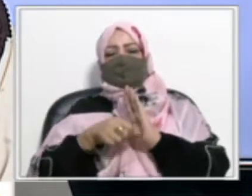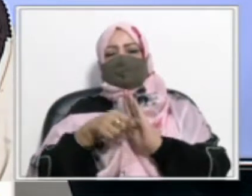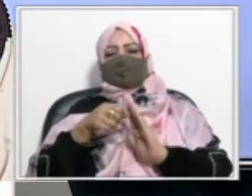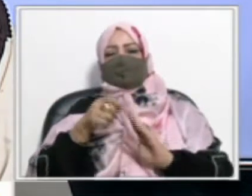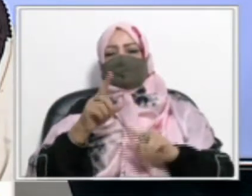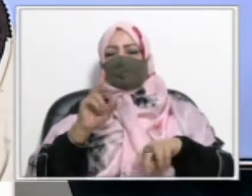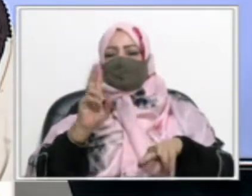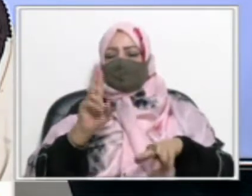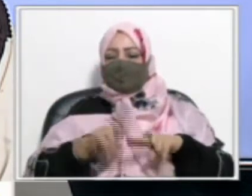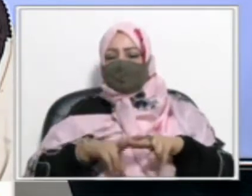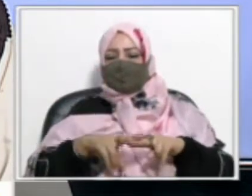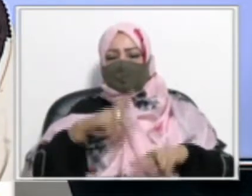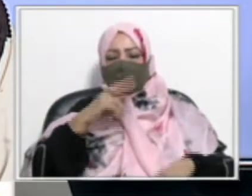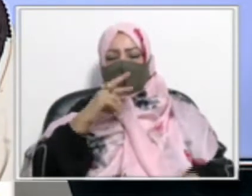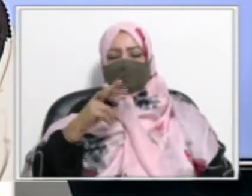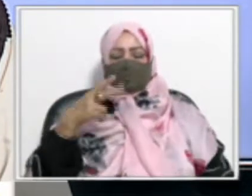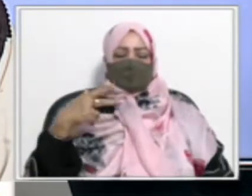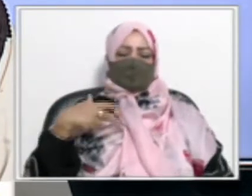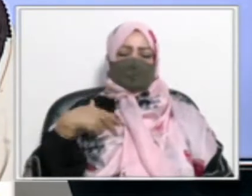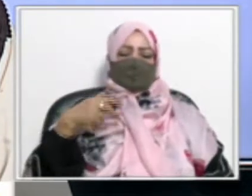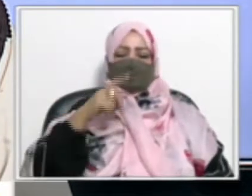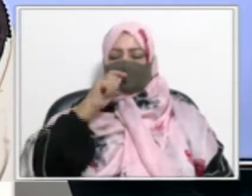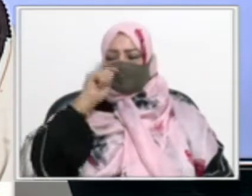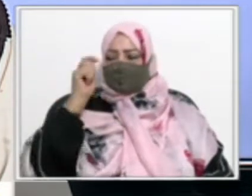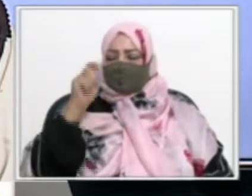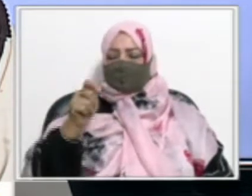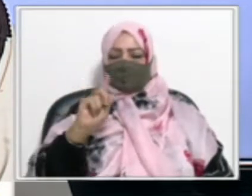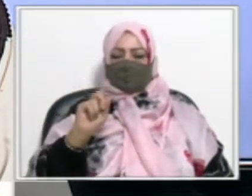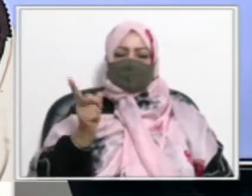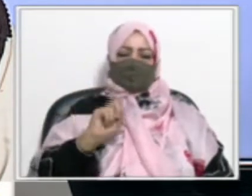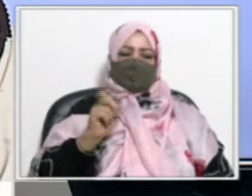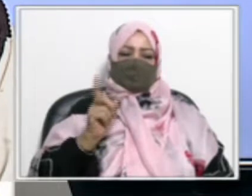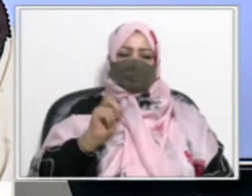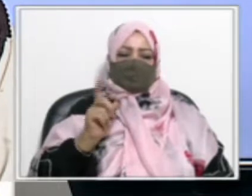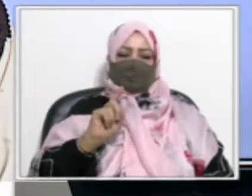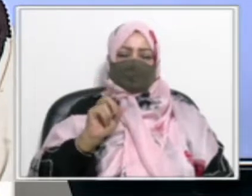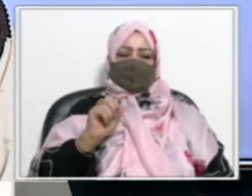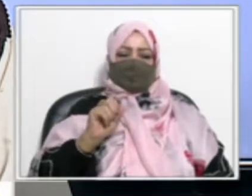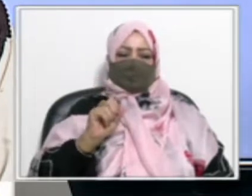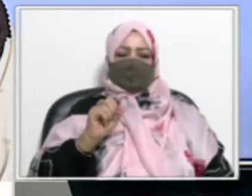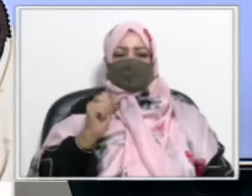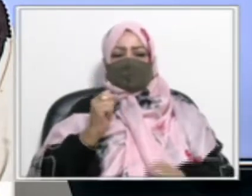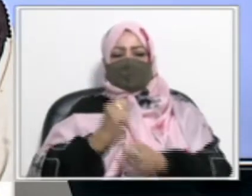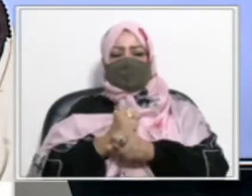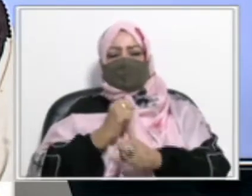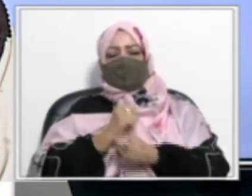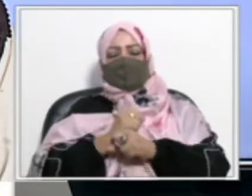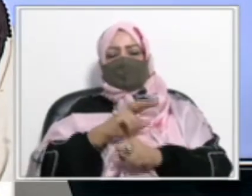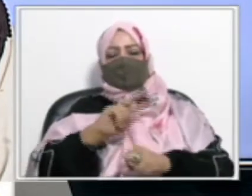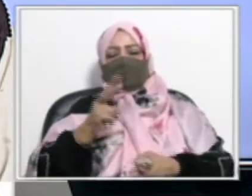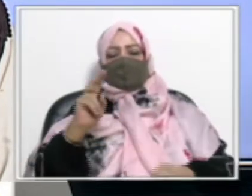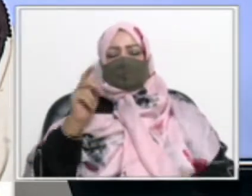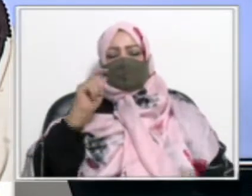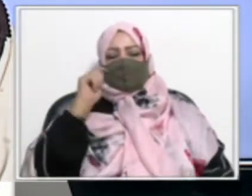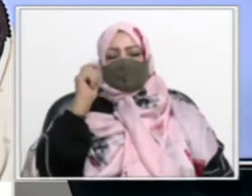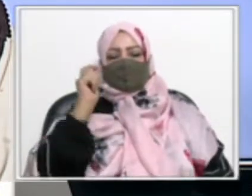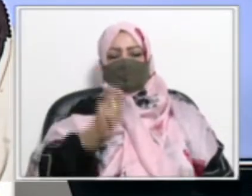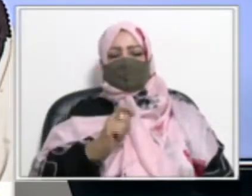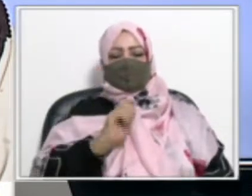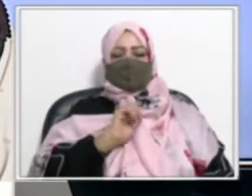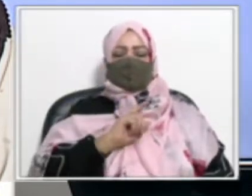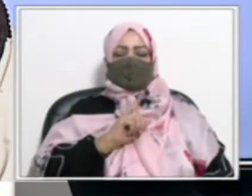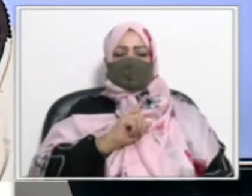في. غنب نسوى عليه القنوات يا أخي، قناة الفتنة، قناة الحدث، قناة الجزيرة،